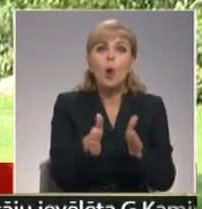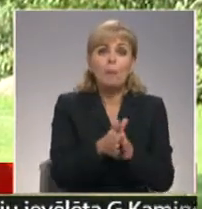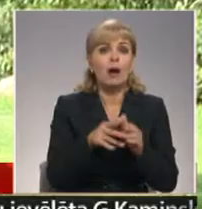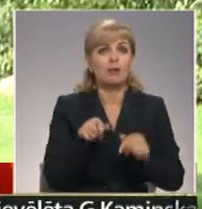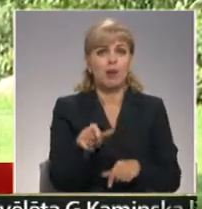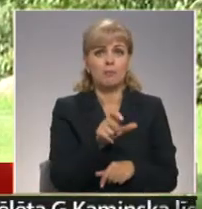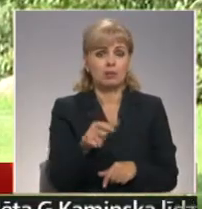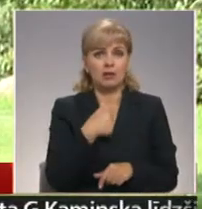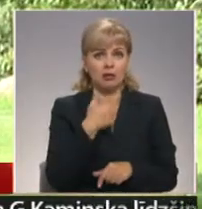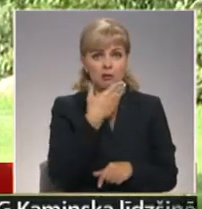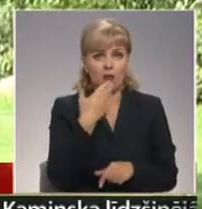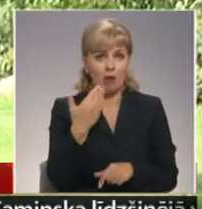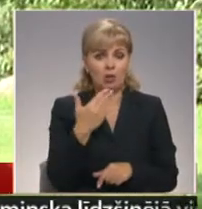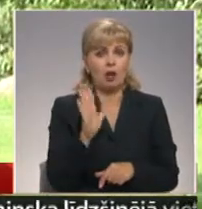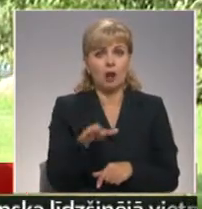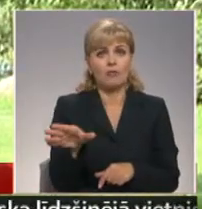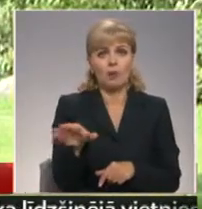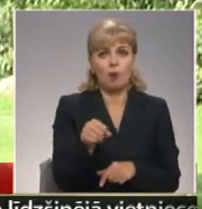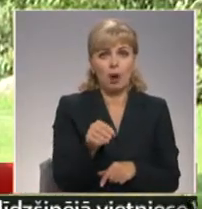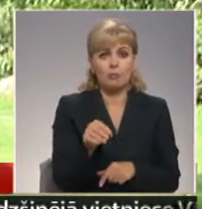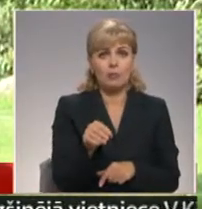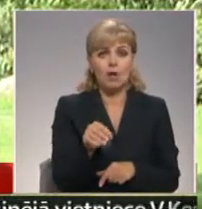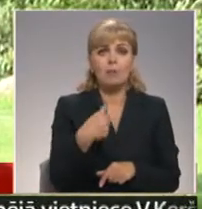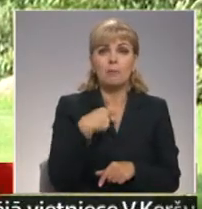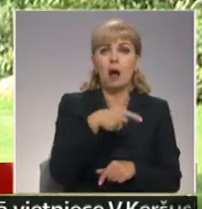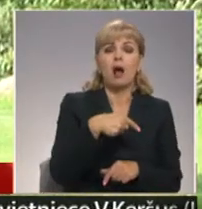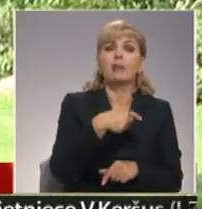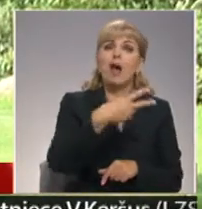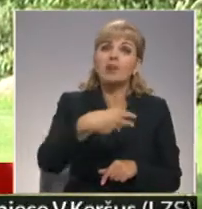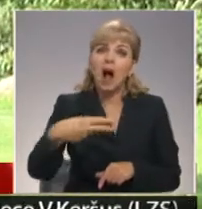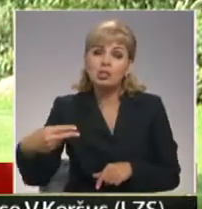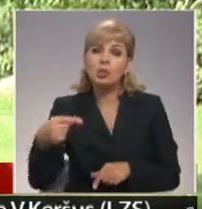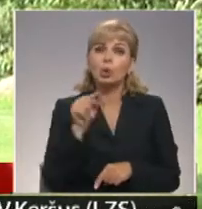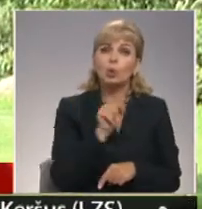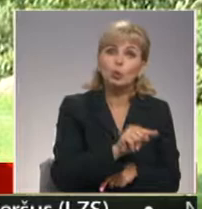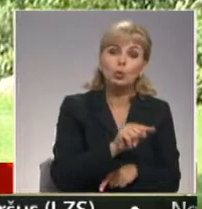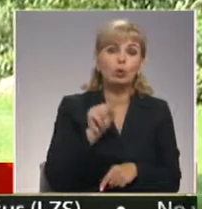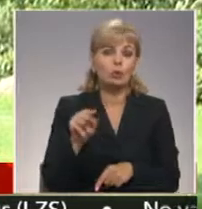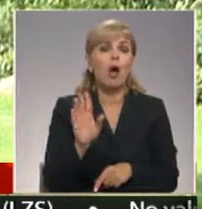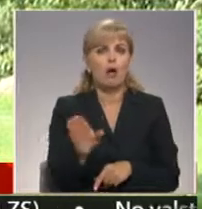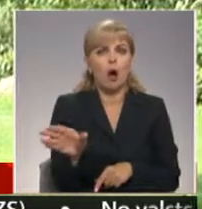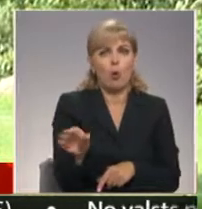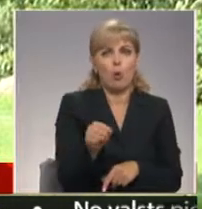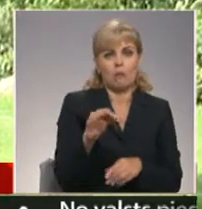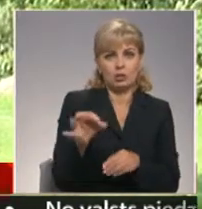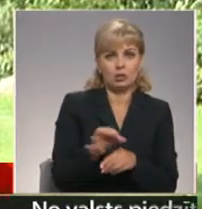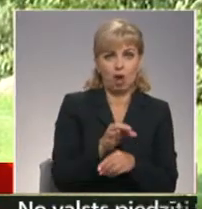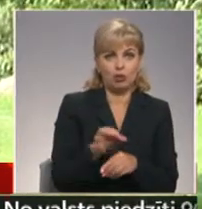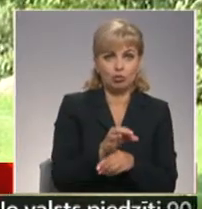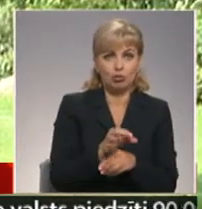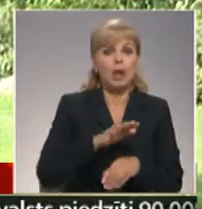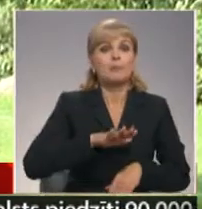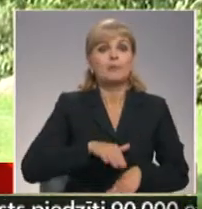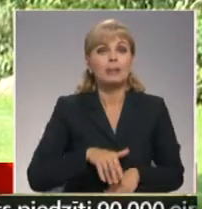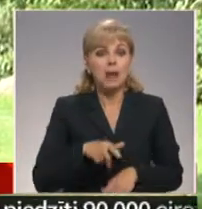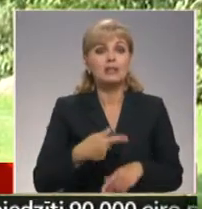ka man nav tā, ka es varu kopā šūt, jo man bija tur tie raksi un te tie raksi, un ka nu sašūst tos divus kopā, kas nu būs. Un pēc tam